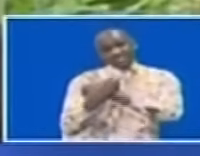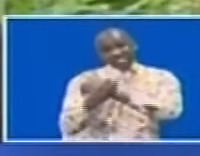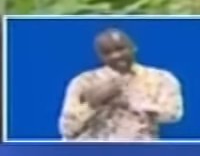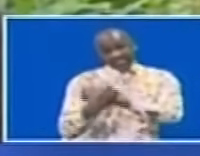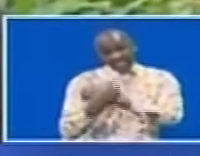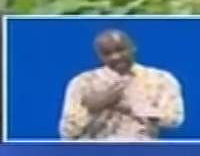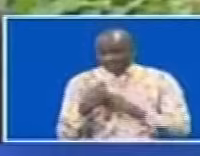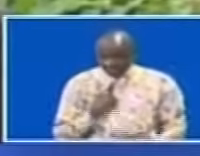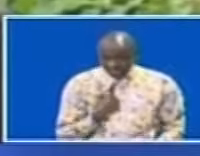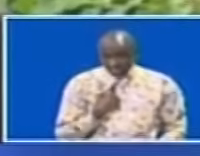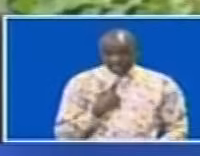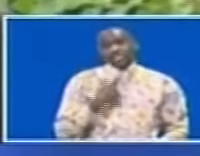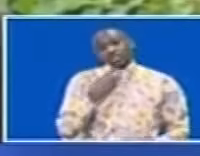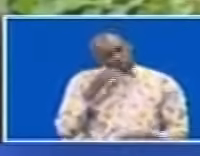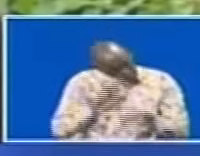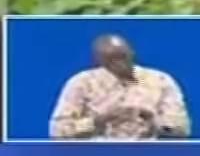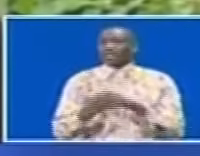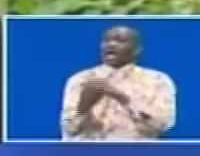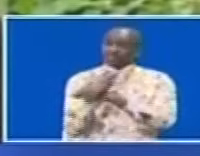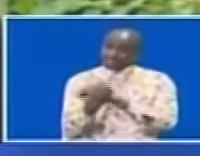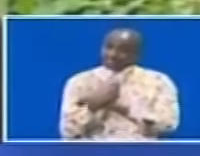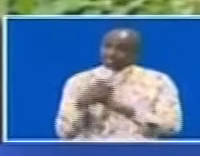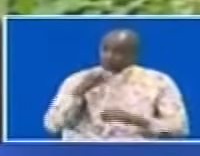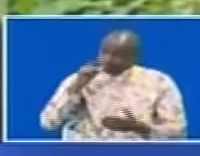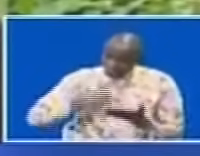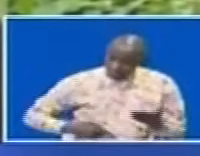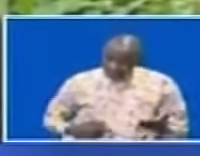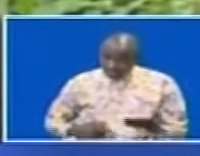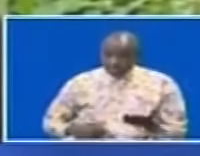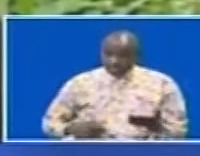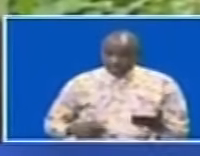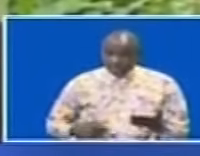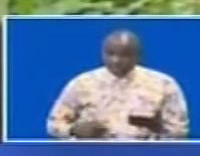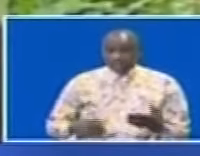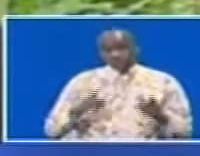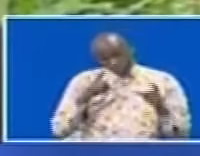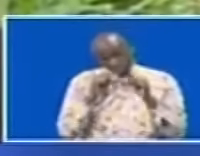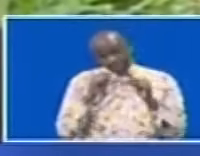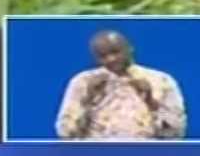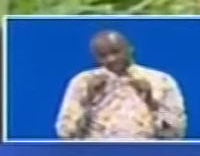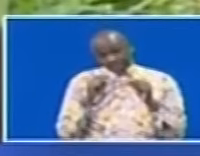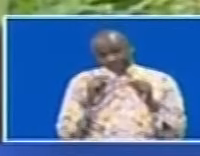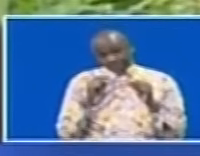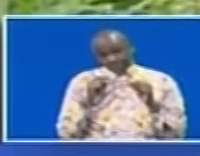na advice mzuri tuliongea mwisho mzuri. Akaniambia